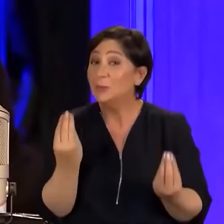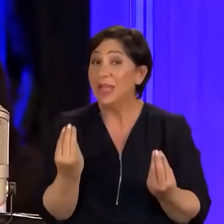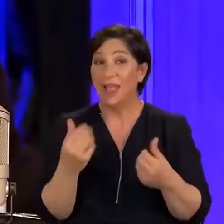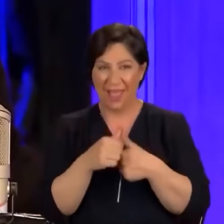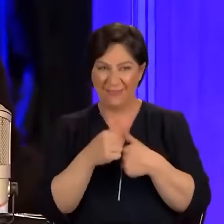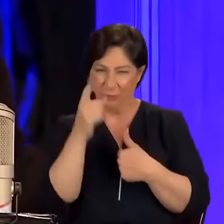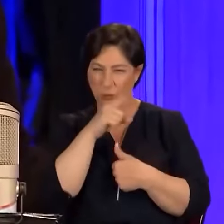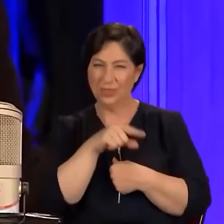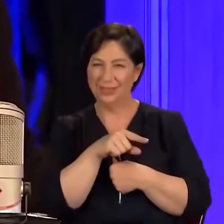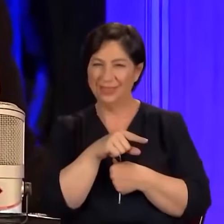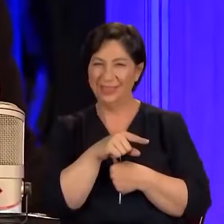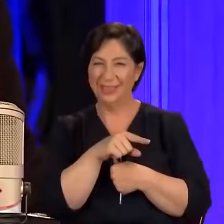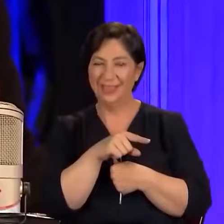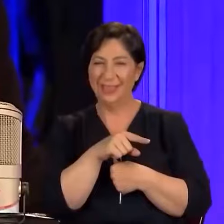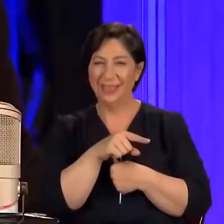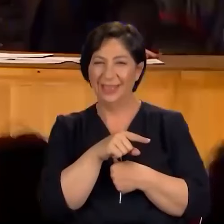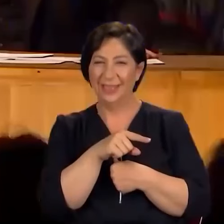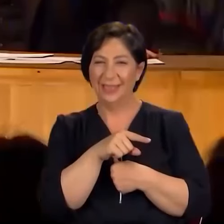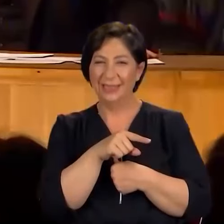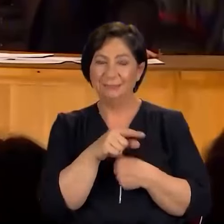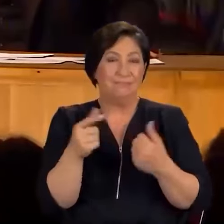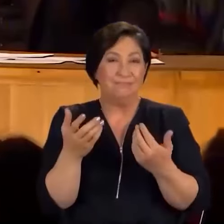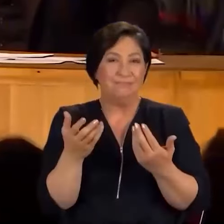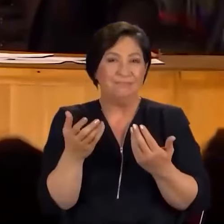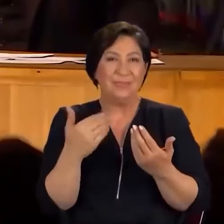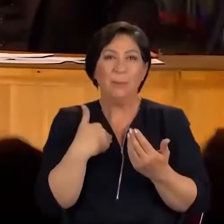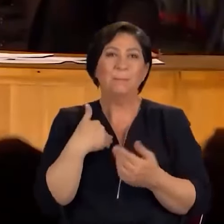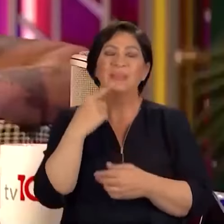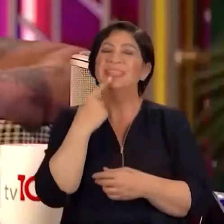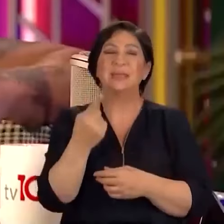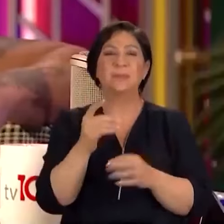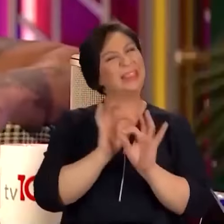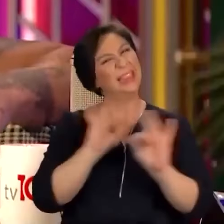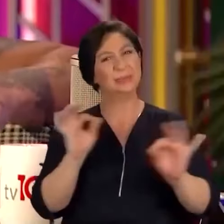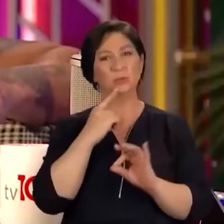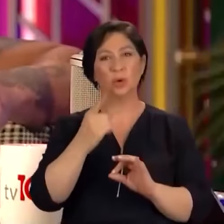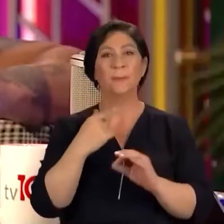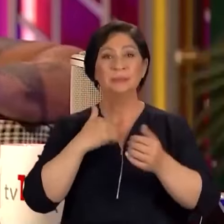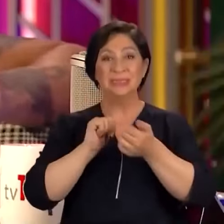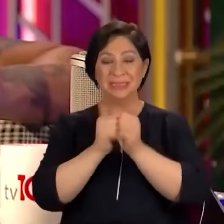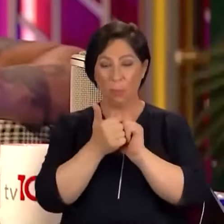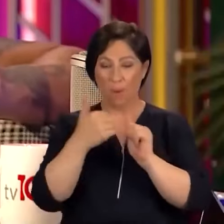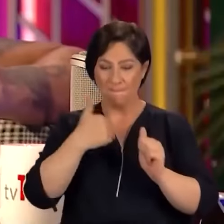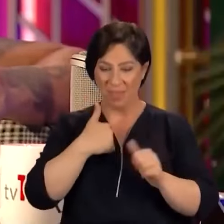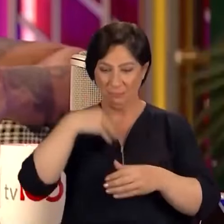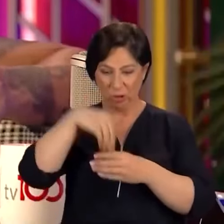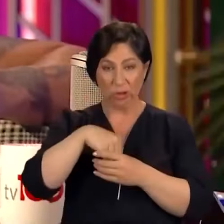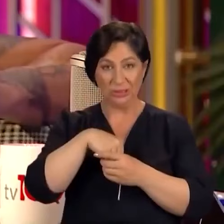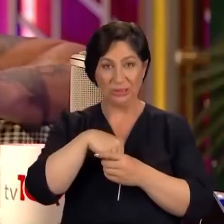yapmıyorsun? Evlisin diye yapmıyorsun değil mi? Yani ben şöyle söyleyeyim, net olarak söyleyeyim. Spor benim için